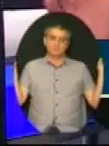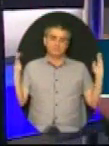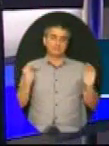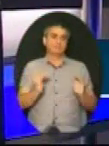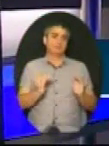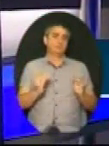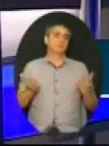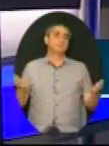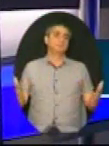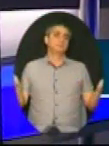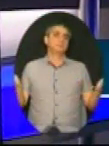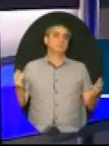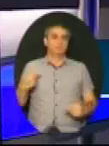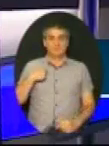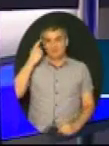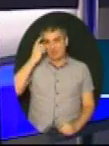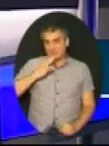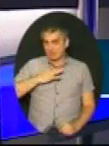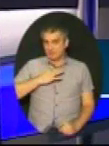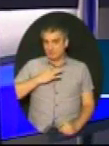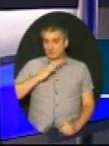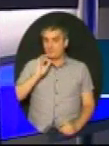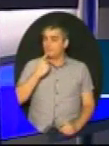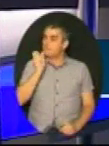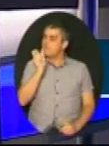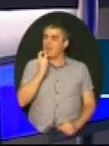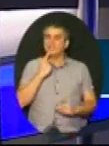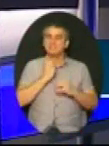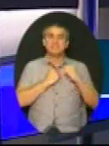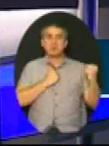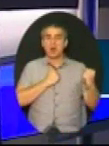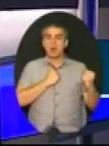ומצטמצם. ולפי דעתי, באמת, המילה שמאל